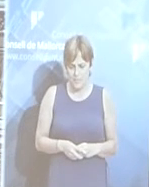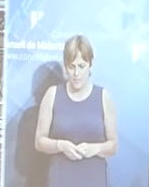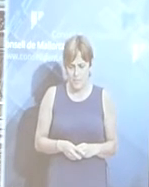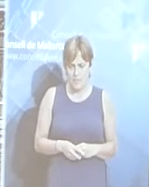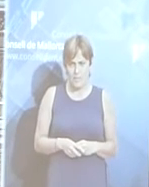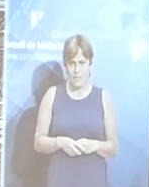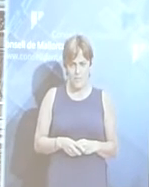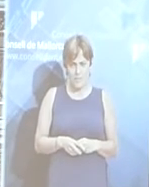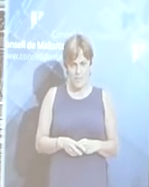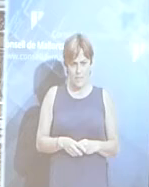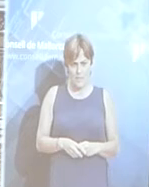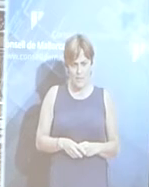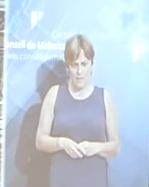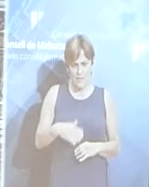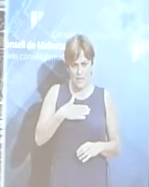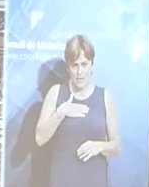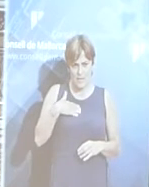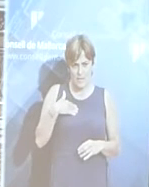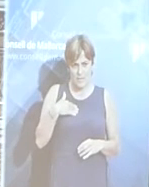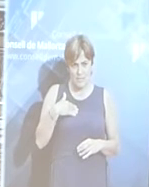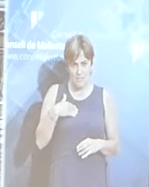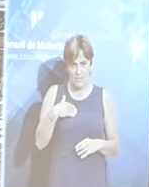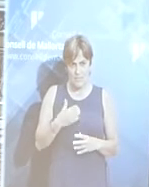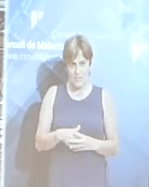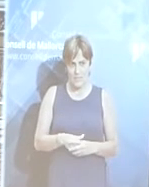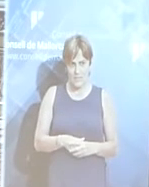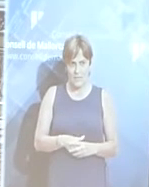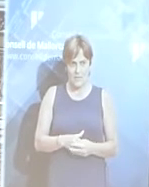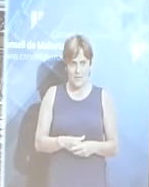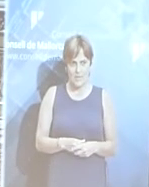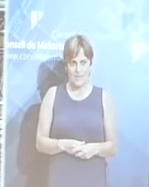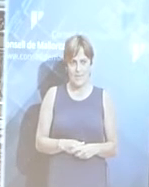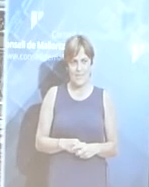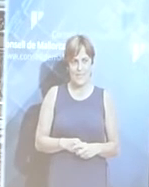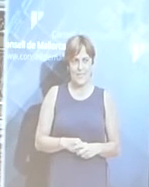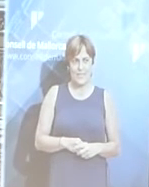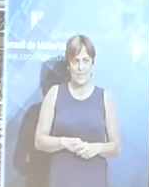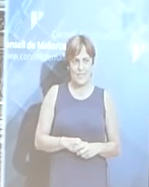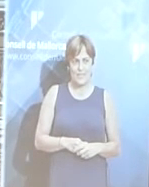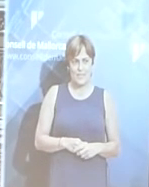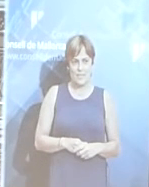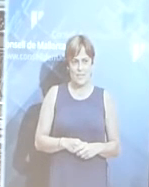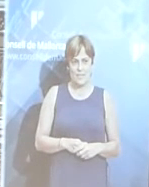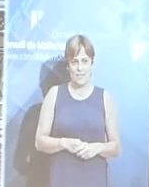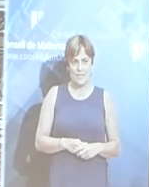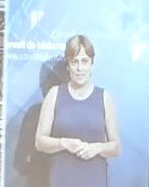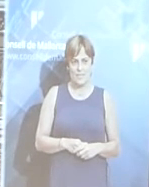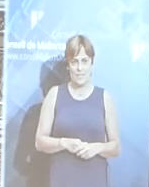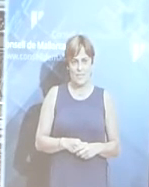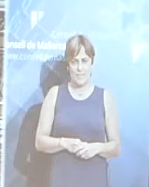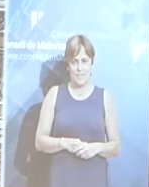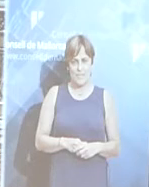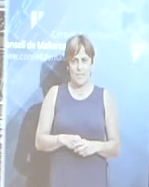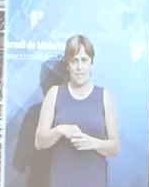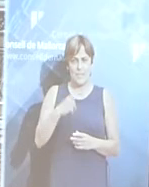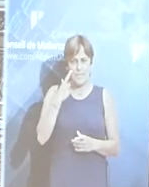em pensava, bueno, volia admetre que almenys es queden ignorants. Però després de mirar-ho molt,